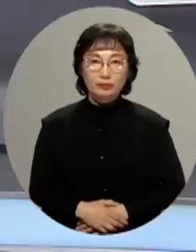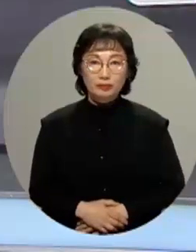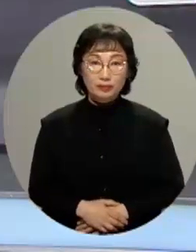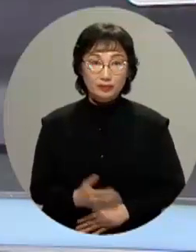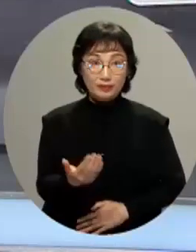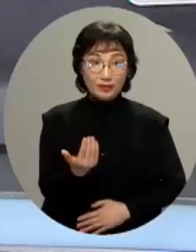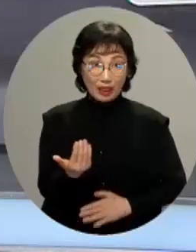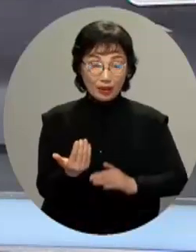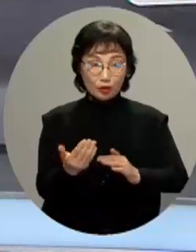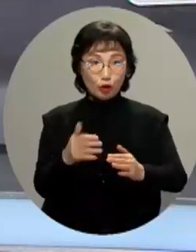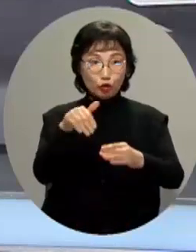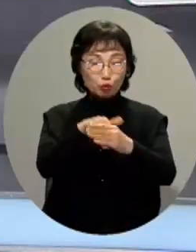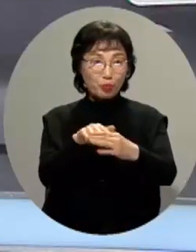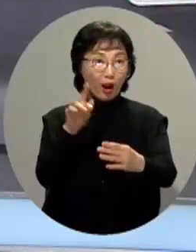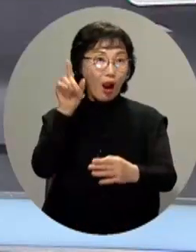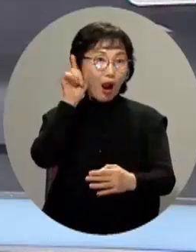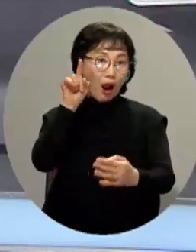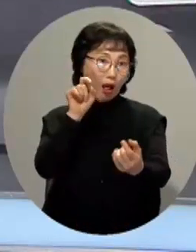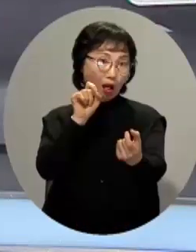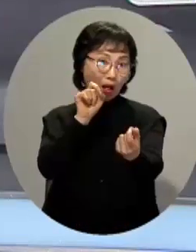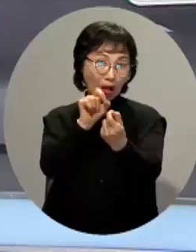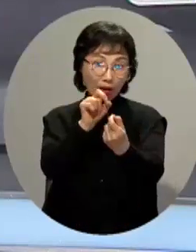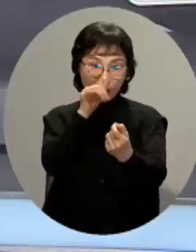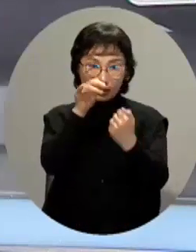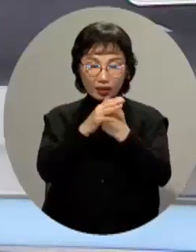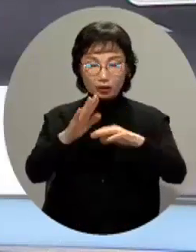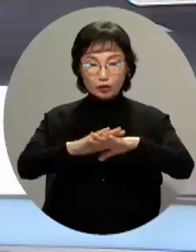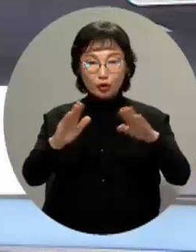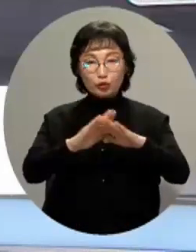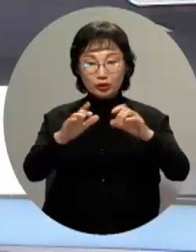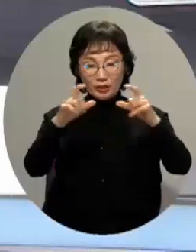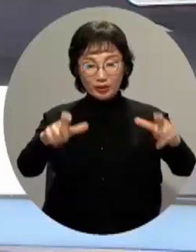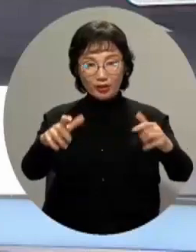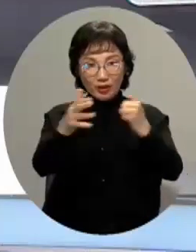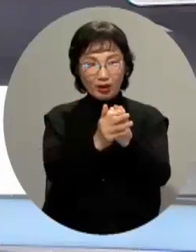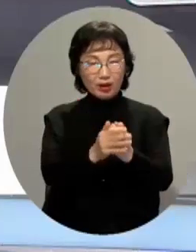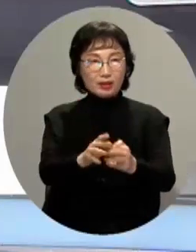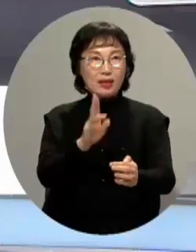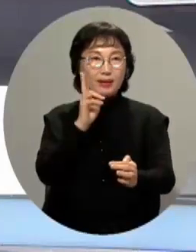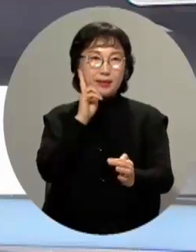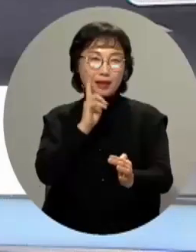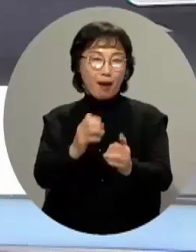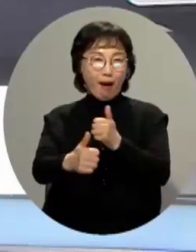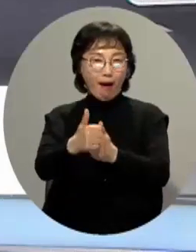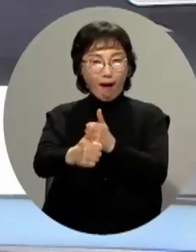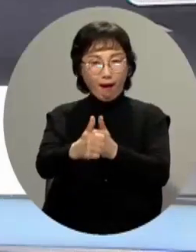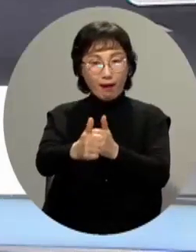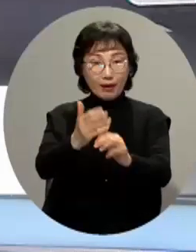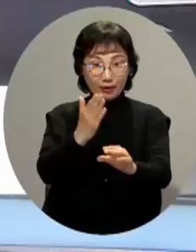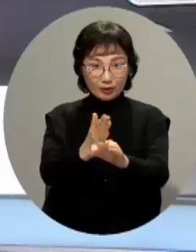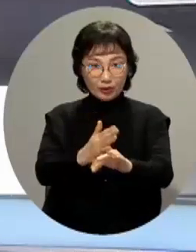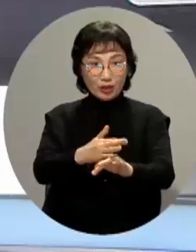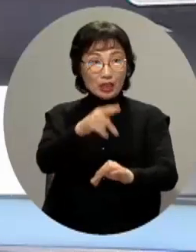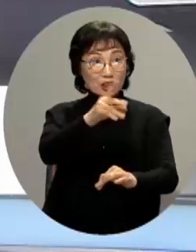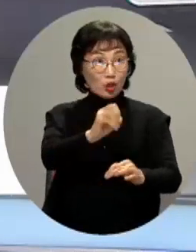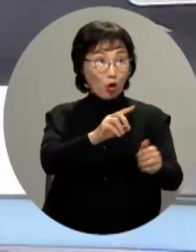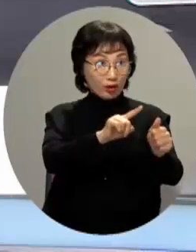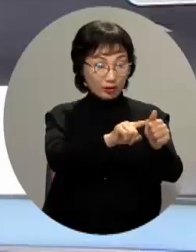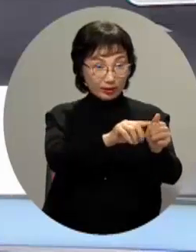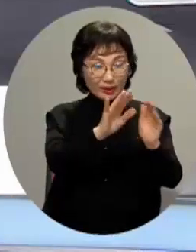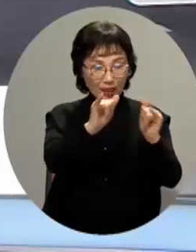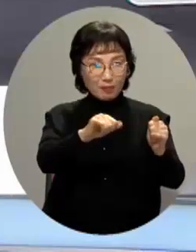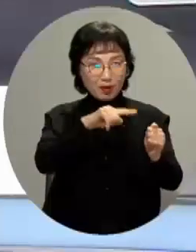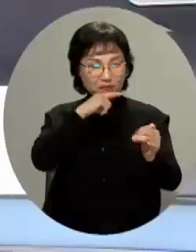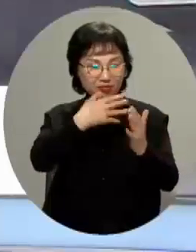사전 투표를 하루 앞두고 전주을 지역구를 중심으로 치열한 선거전이 펼쳐지고 있습니다. 정운천 후보는